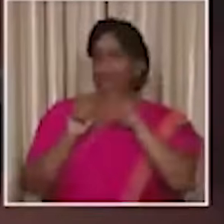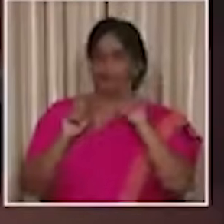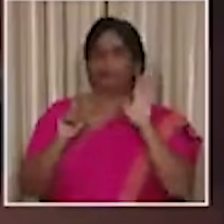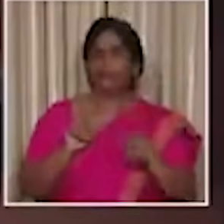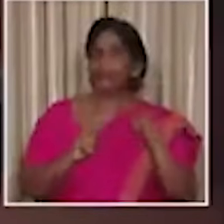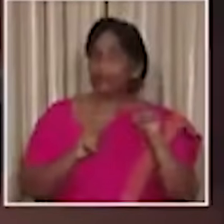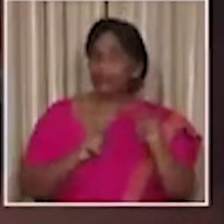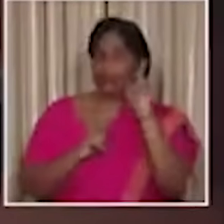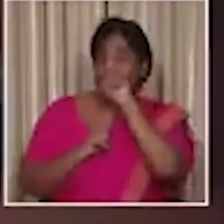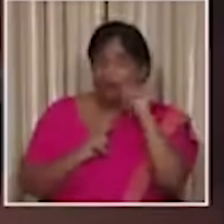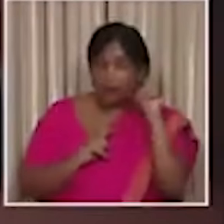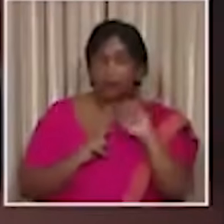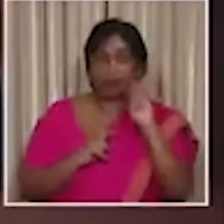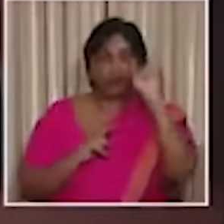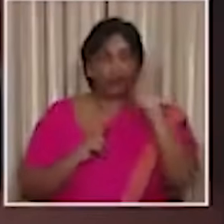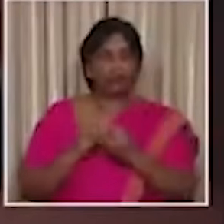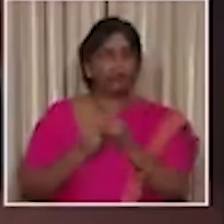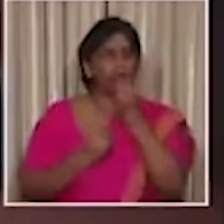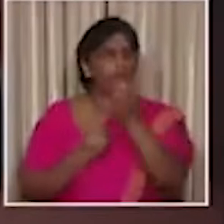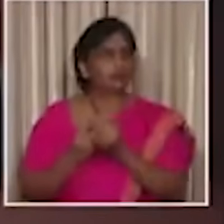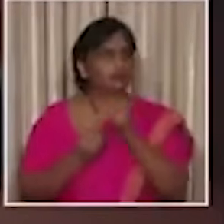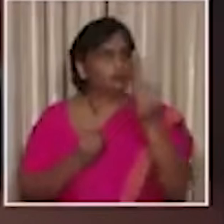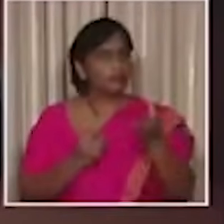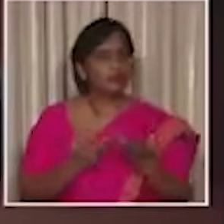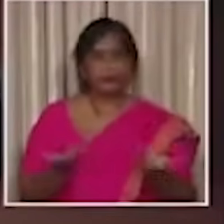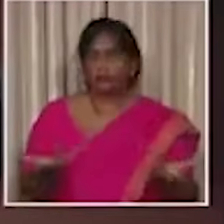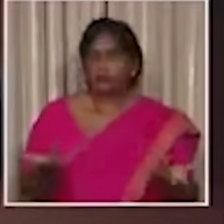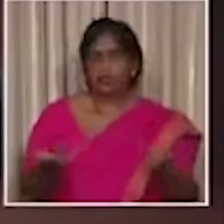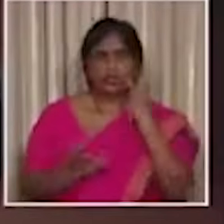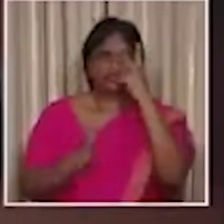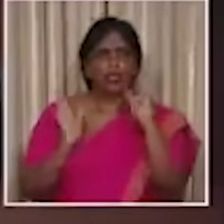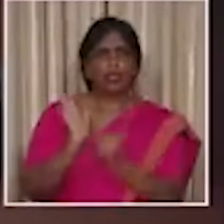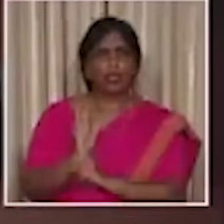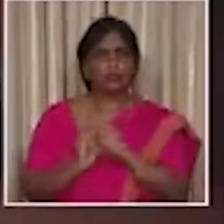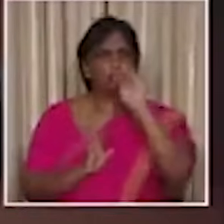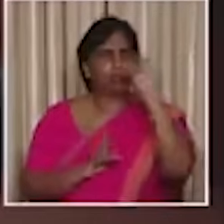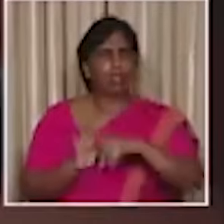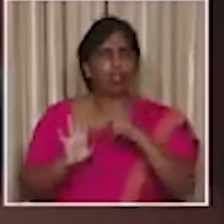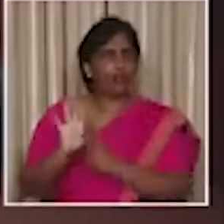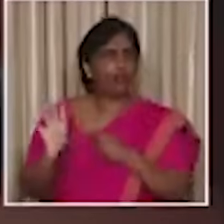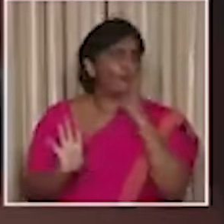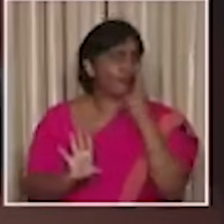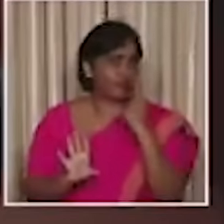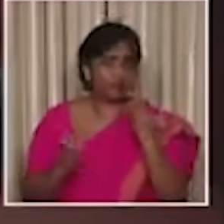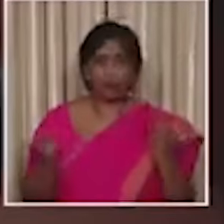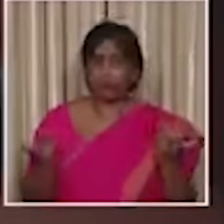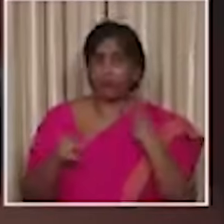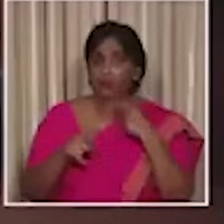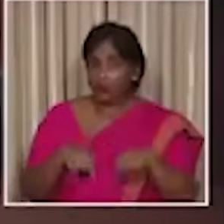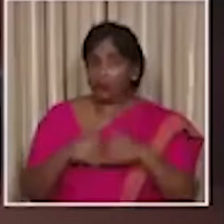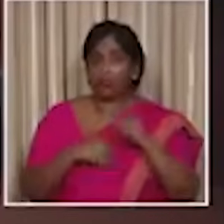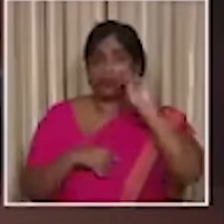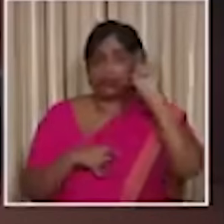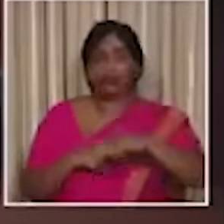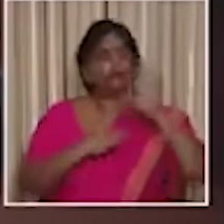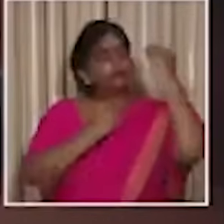Itu rapi masa kat tisda hati na me sama gam tu nukat. Manda deluxe hatalis dah kau rudd kat. Evi teraknevi, meven kor tisda kya bolat